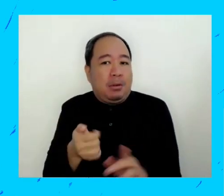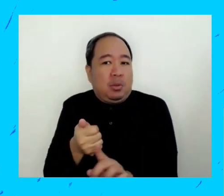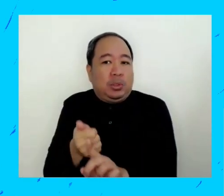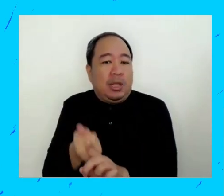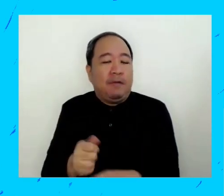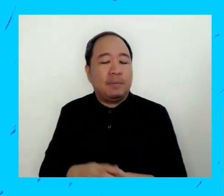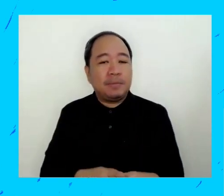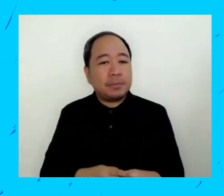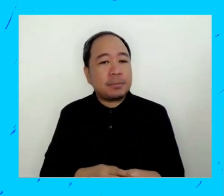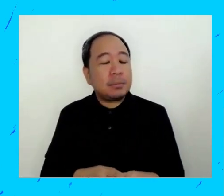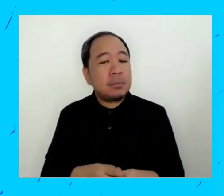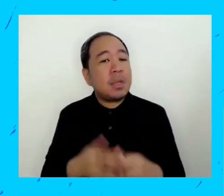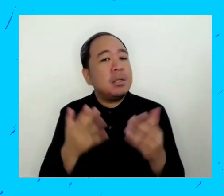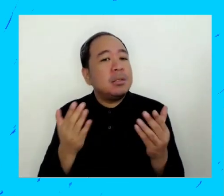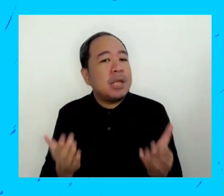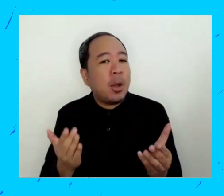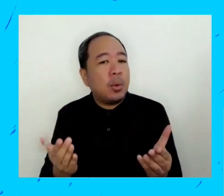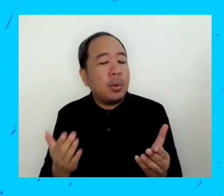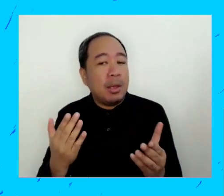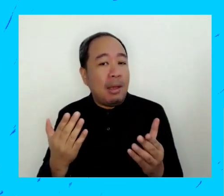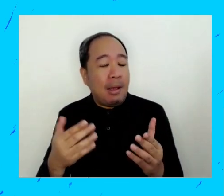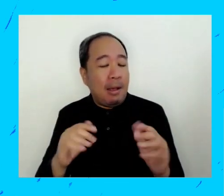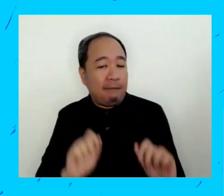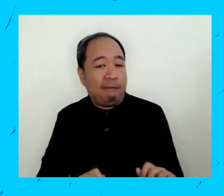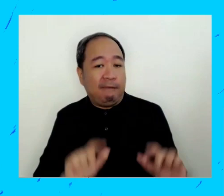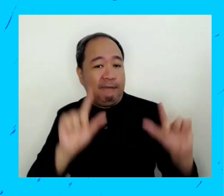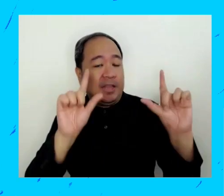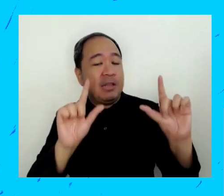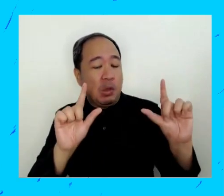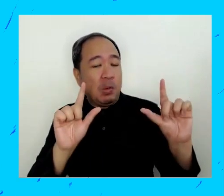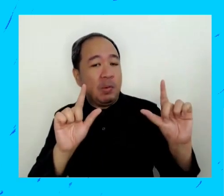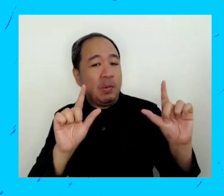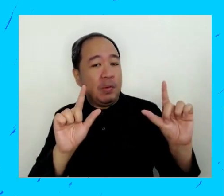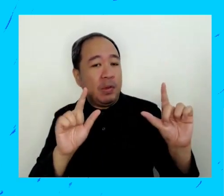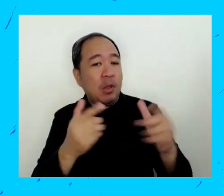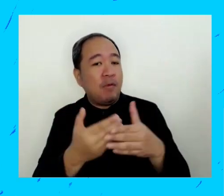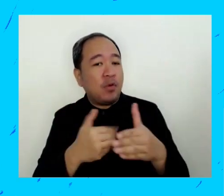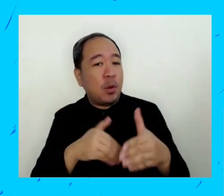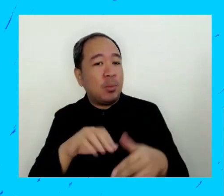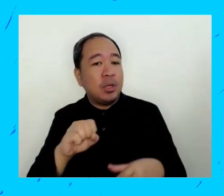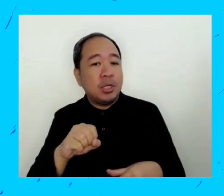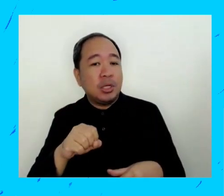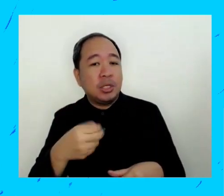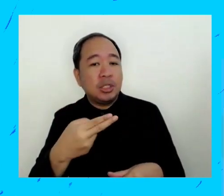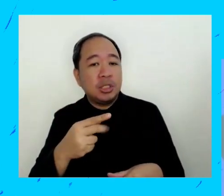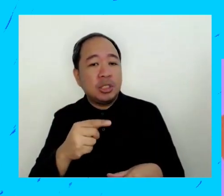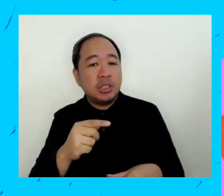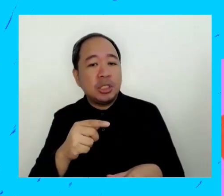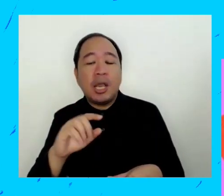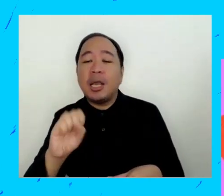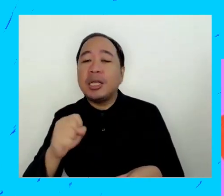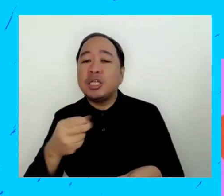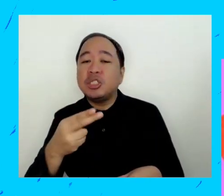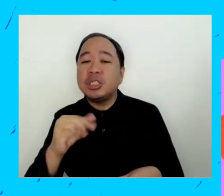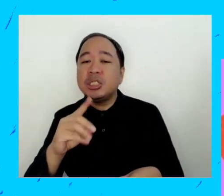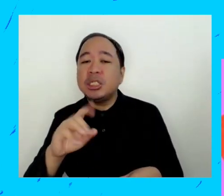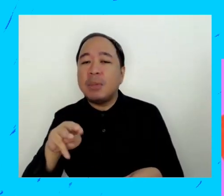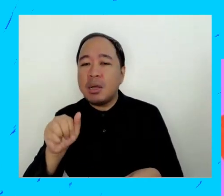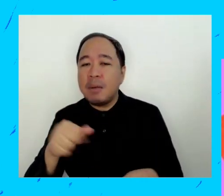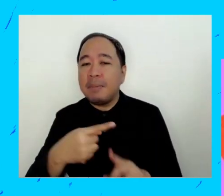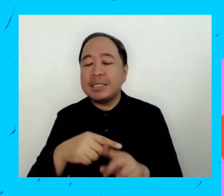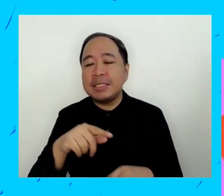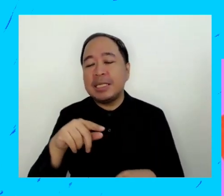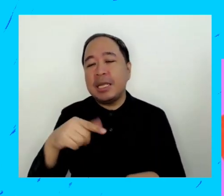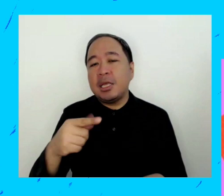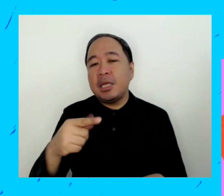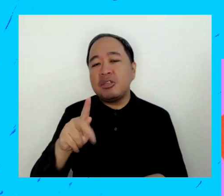expliquer la sexualité, l'information compréhensive de la sexualité, l'éducation compréhensive de la sexualité? Maintenant, je vais vous